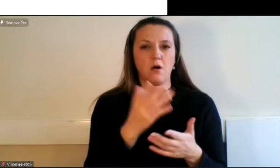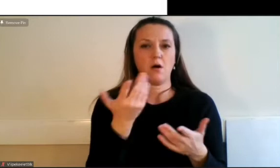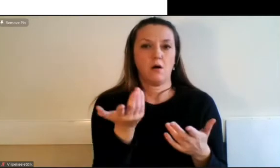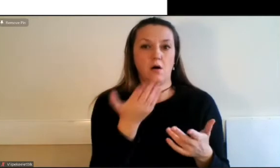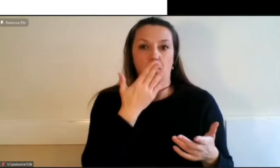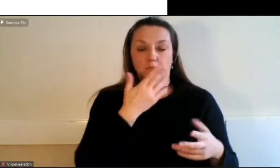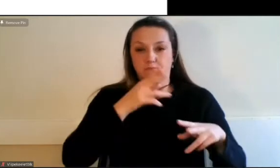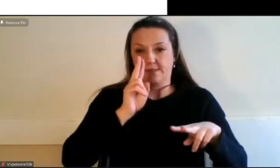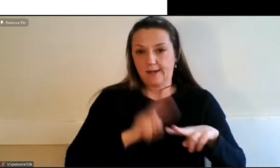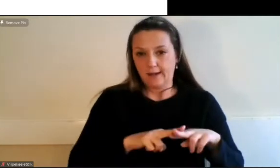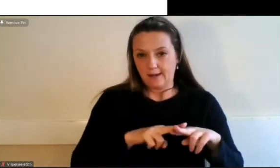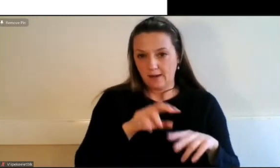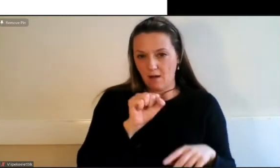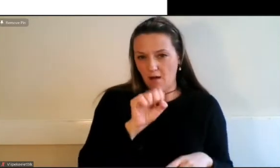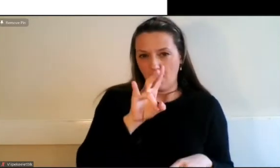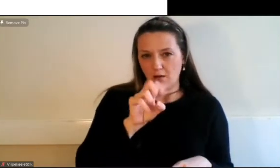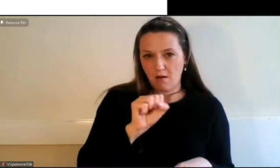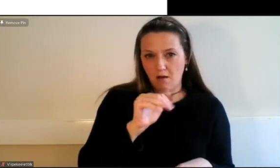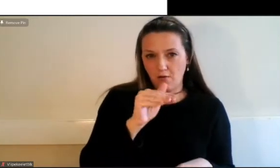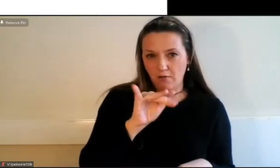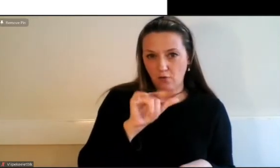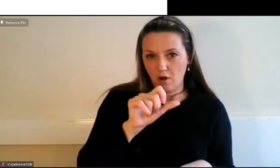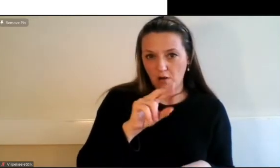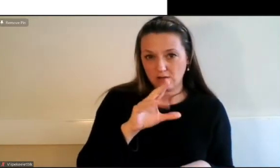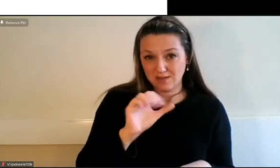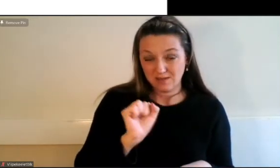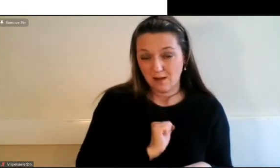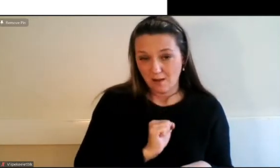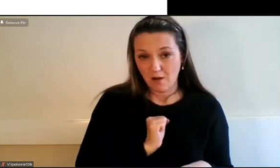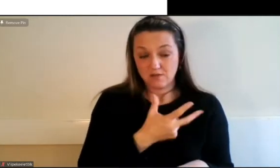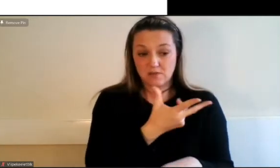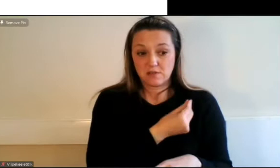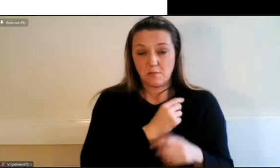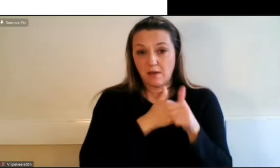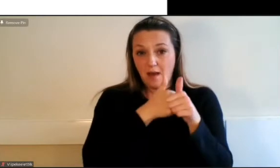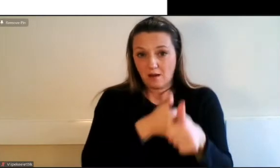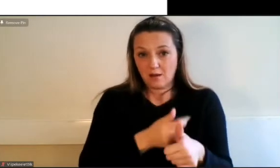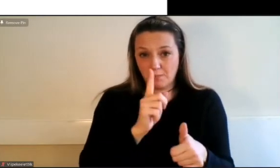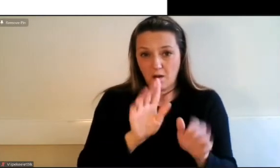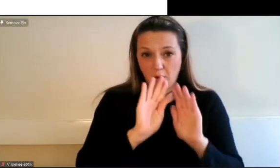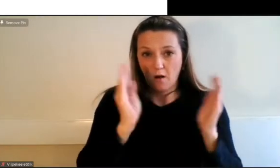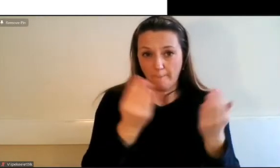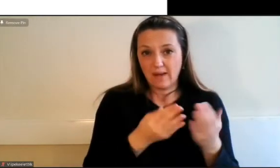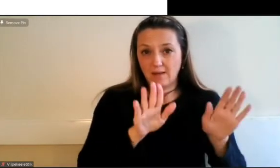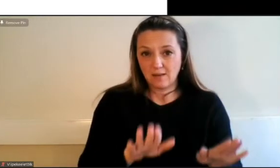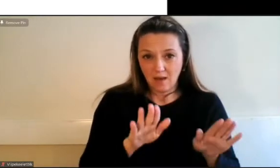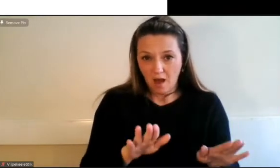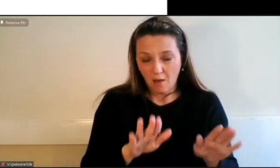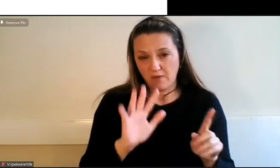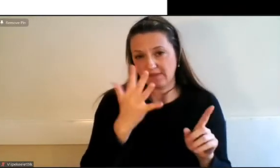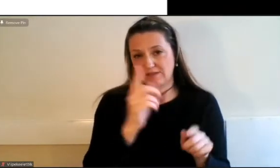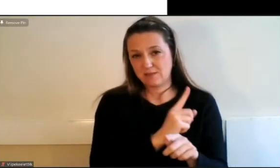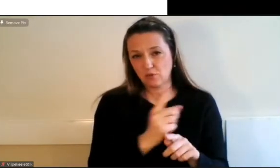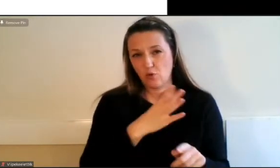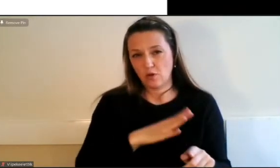reaktsioonid nagu palavik, külmavärinad, üldine haige enesetunne, nõrkus ja need kestavad 1, 2,